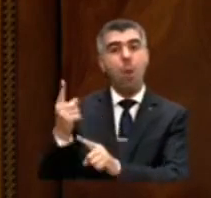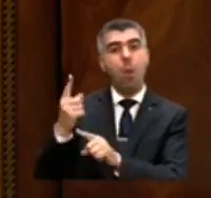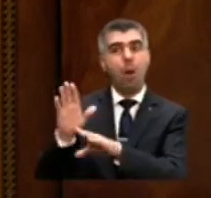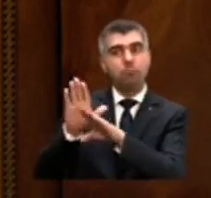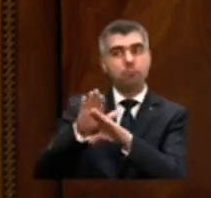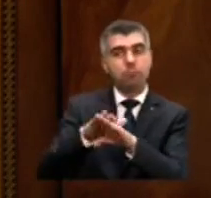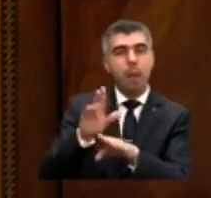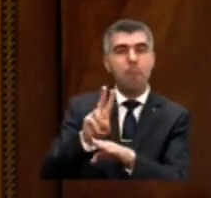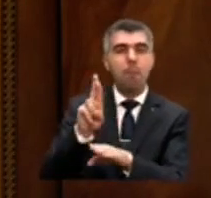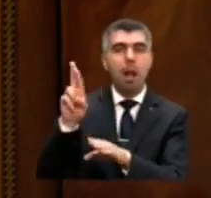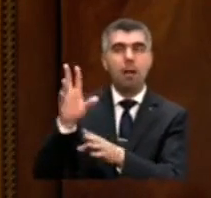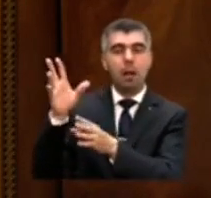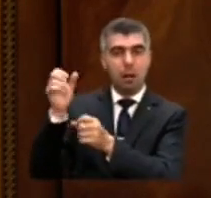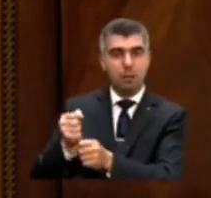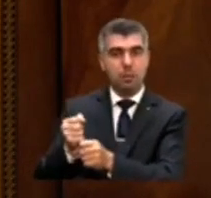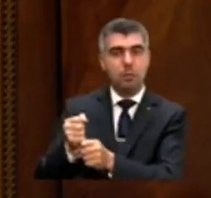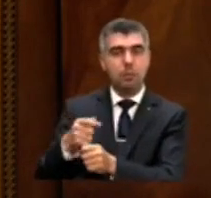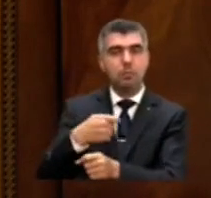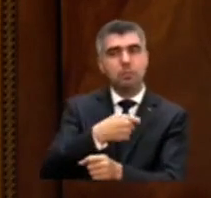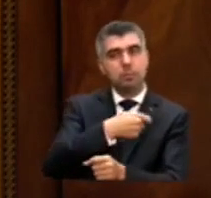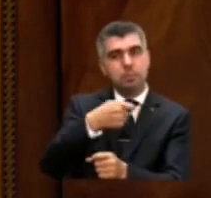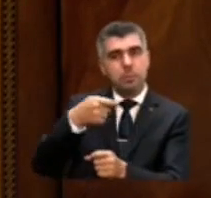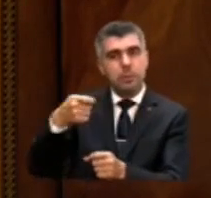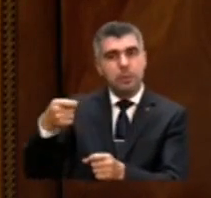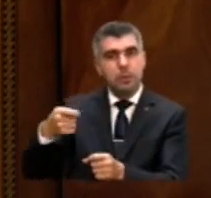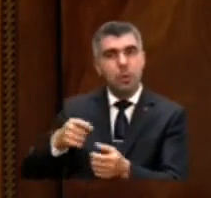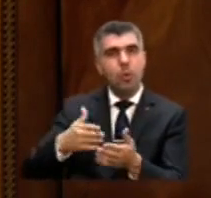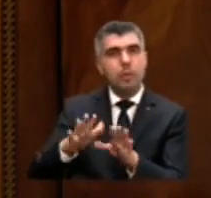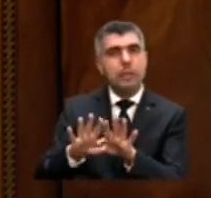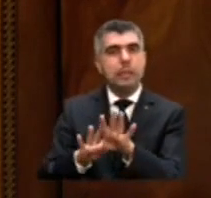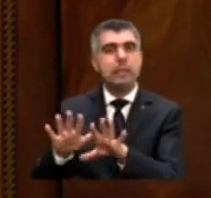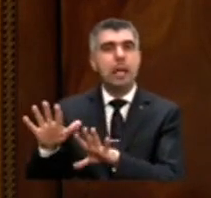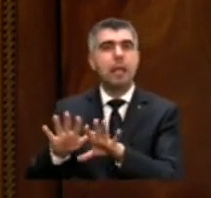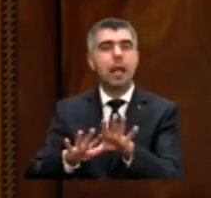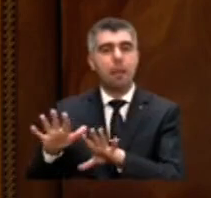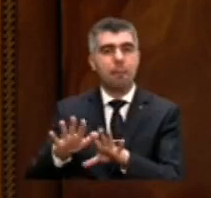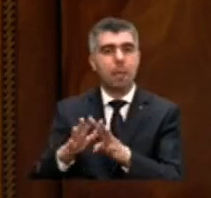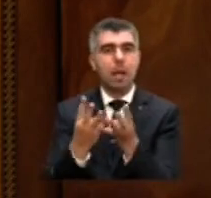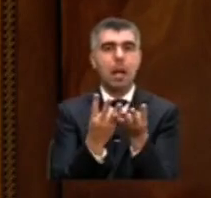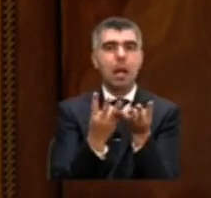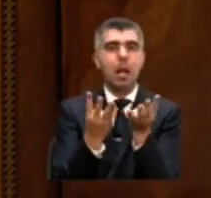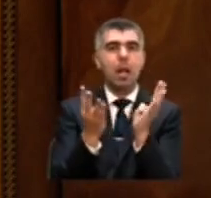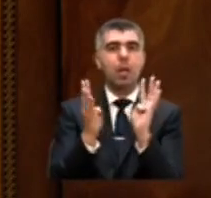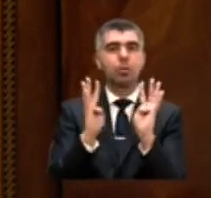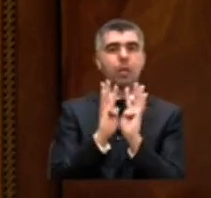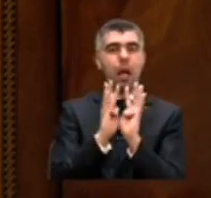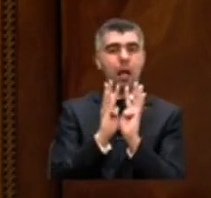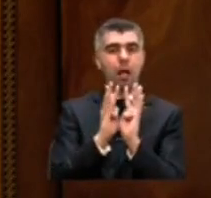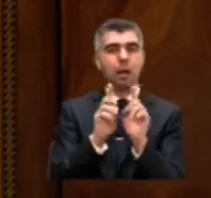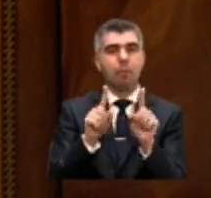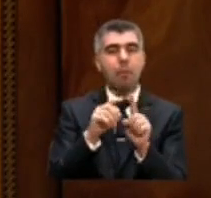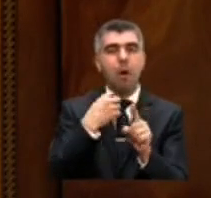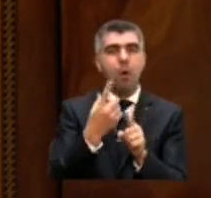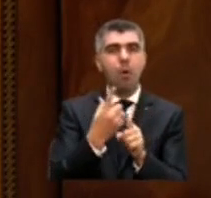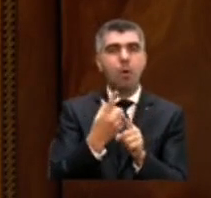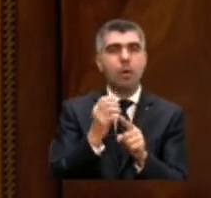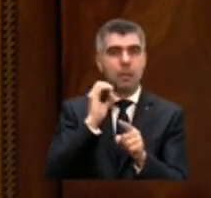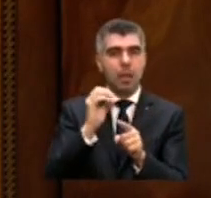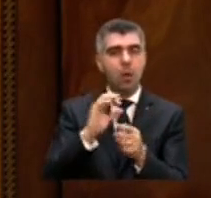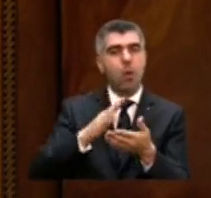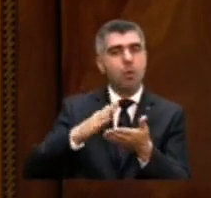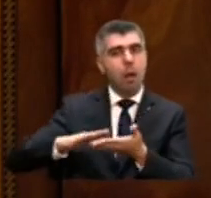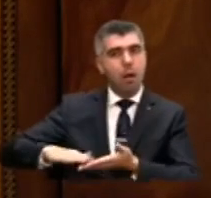من تمويل التدابير التي اتخذتها اليقظة الاقتصادية والتخفيف بشكل